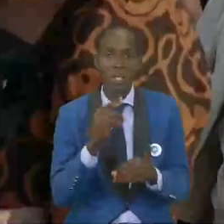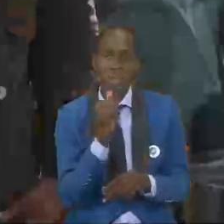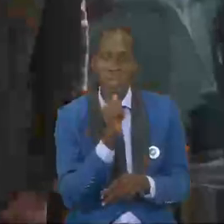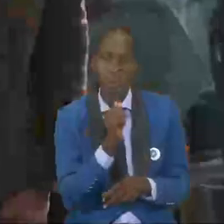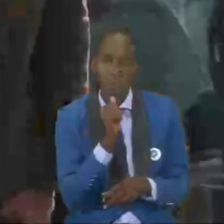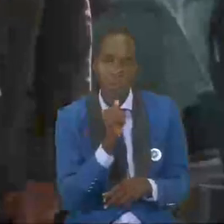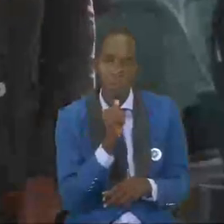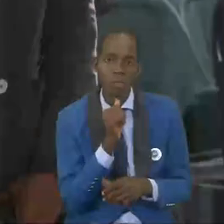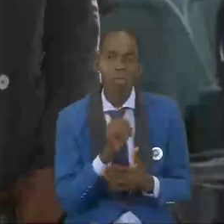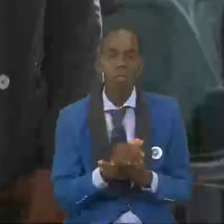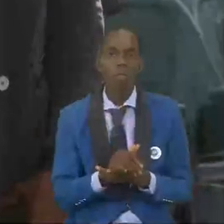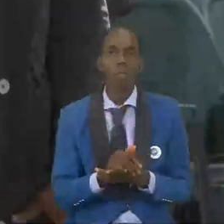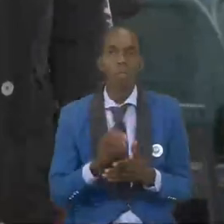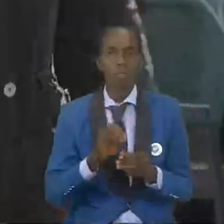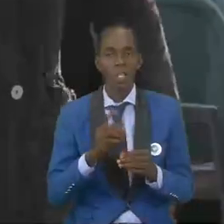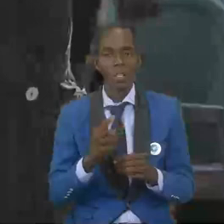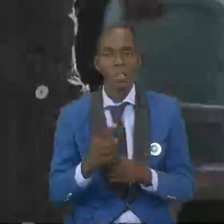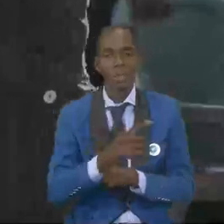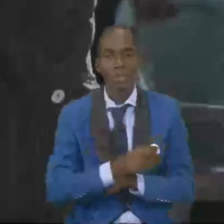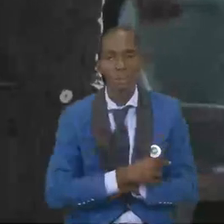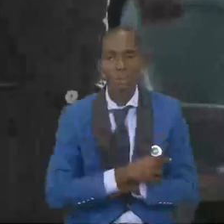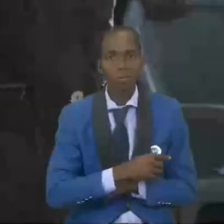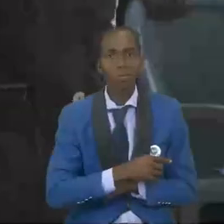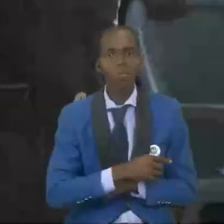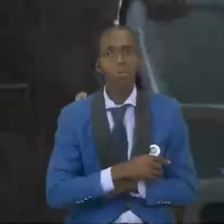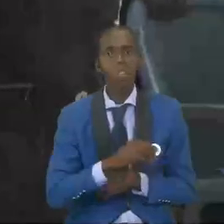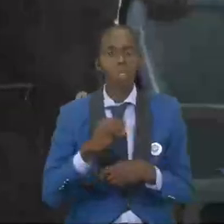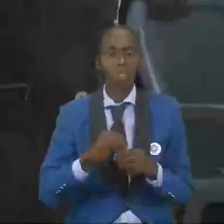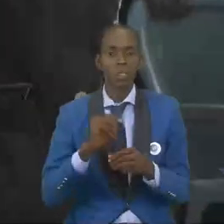Soit vécue dans ta vie, en secret,